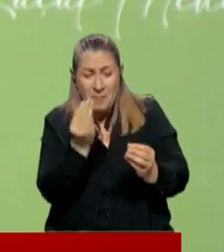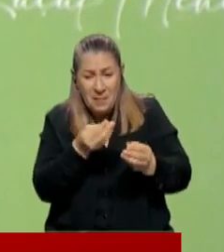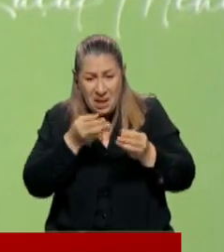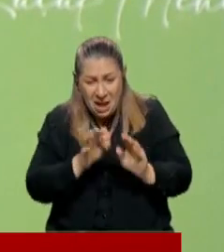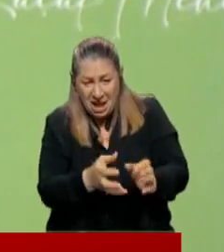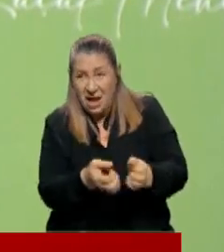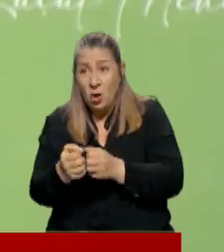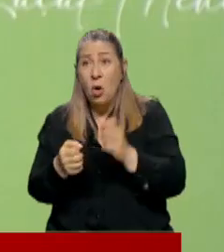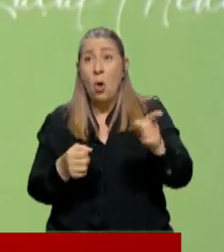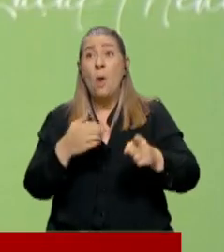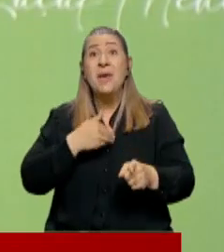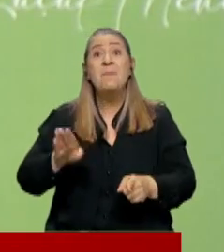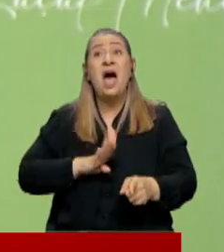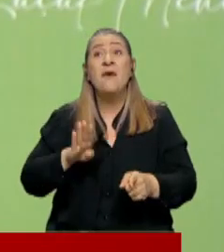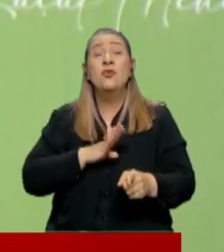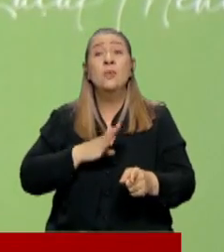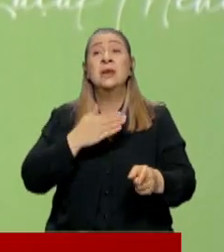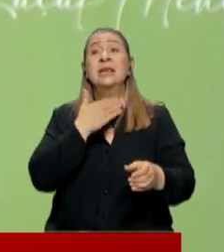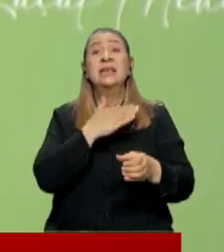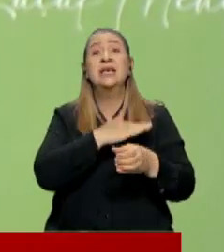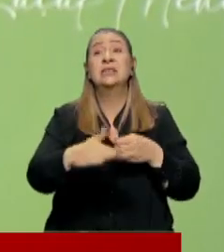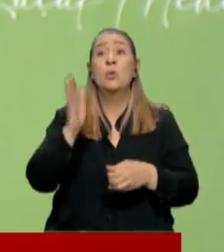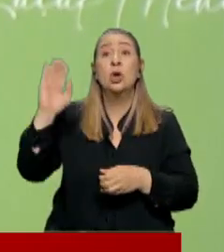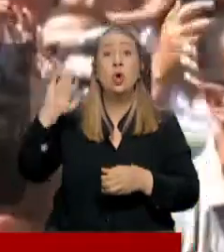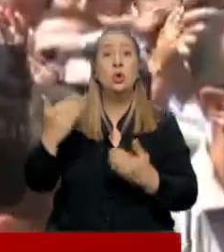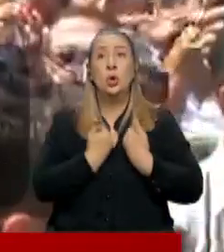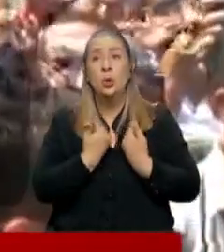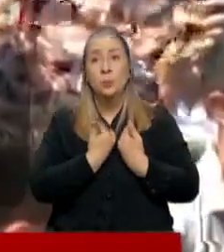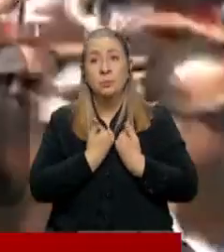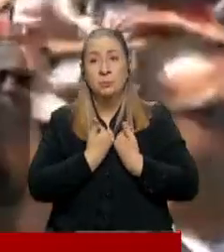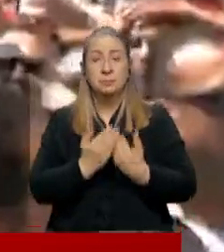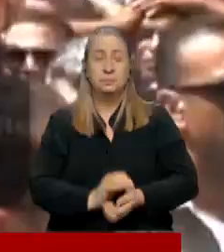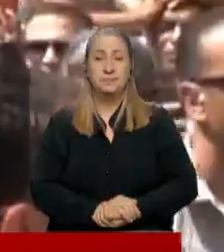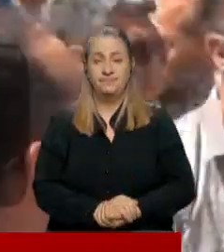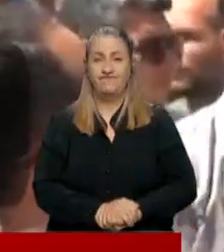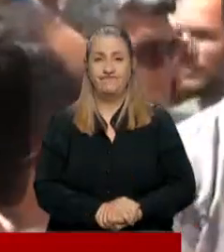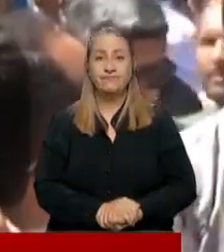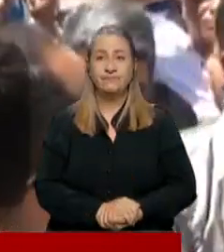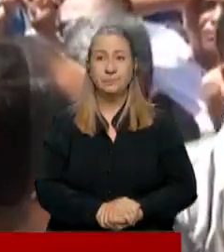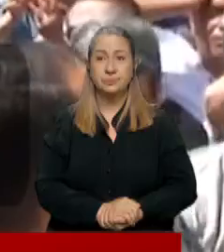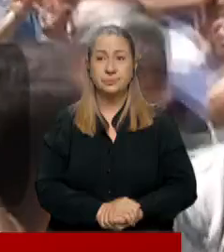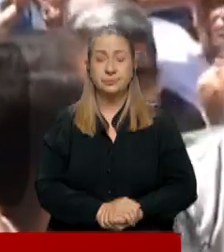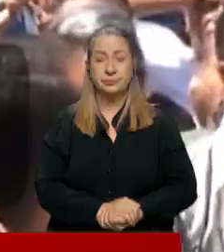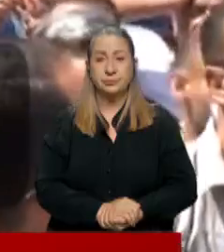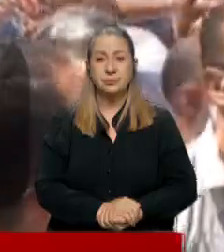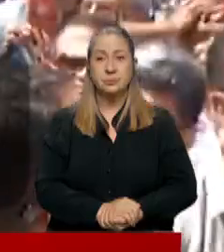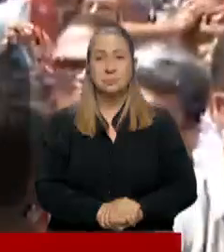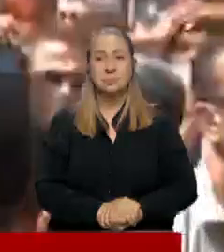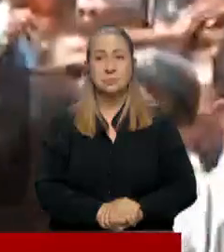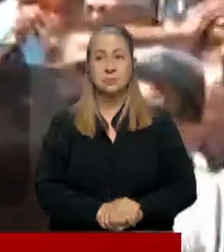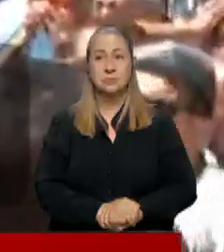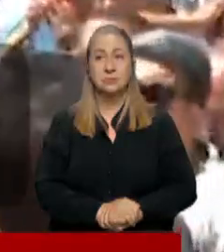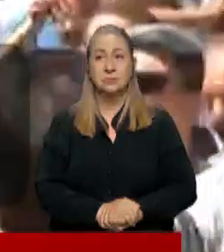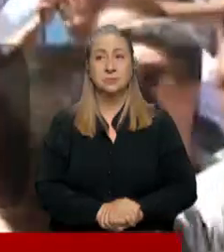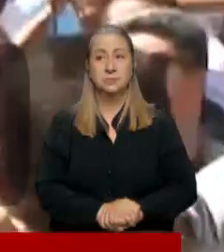alıp o benim yavrumu kesime gönderiyorum. Bu ne demek biliyor musunuz? Bu bir vebaldir. Siz bu